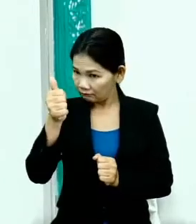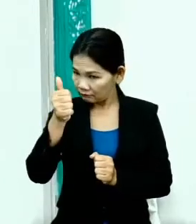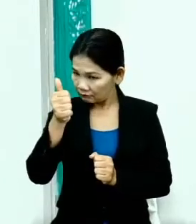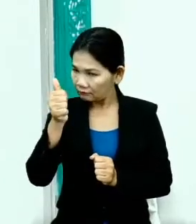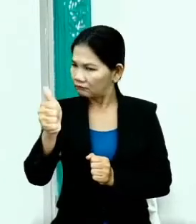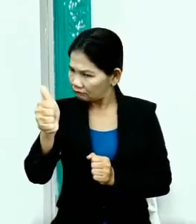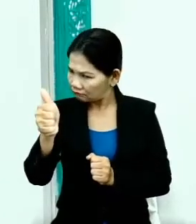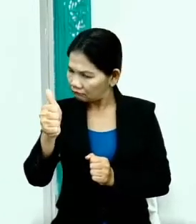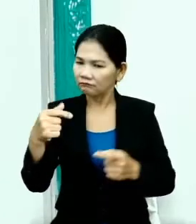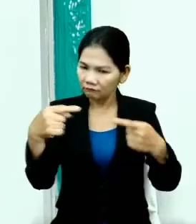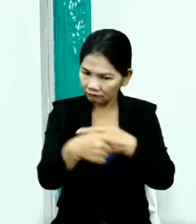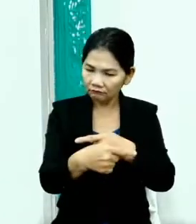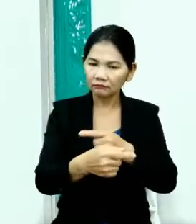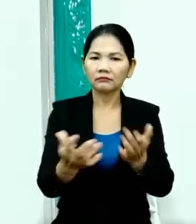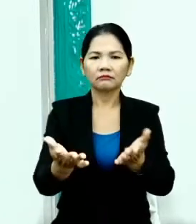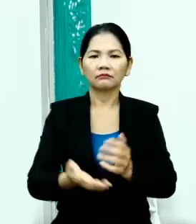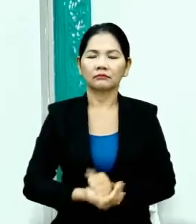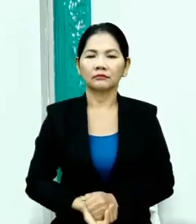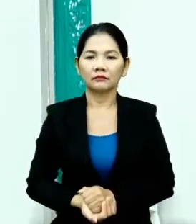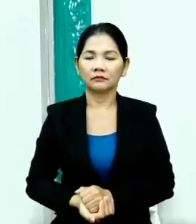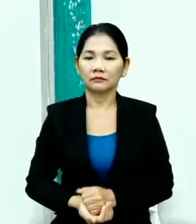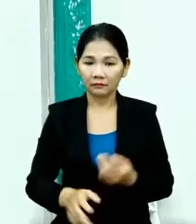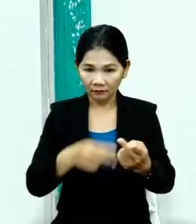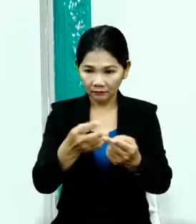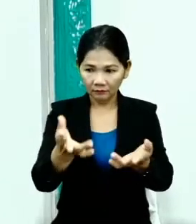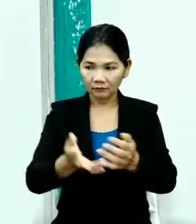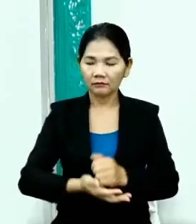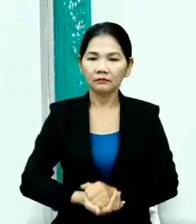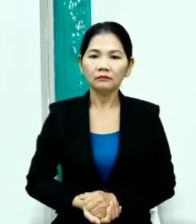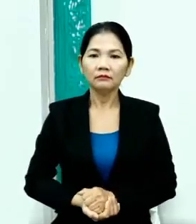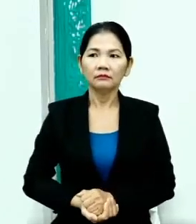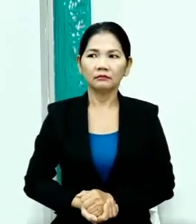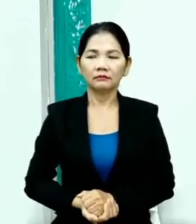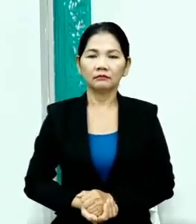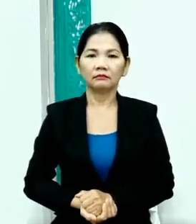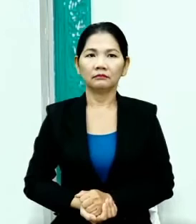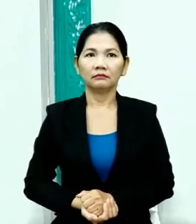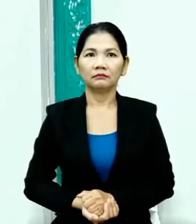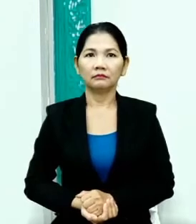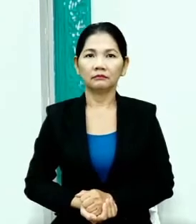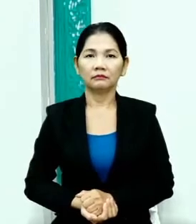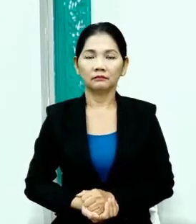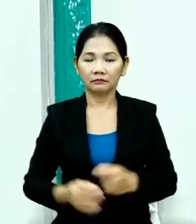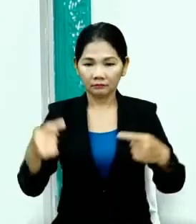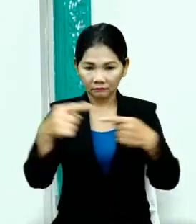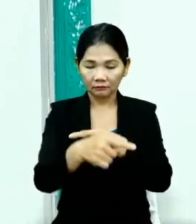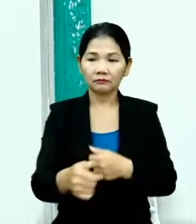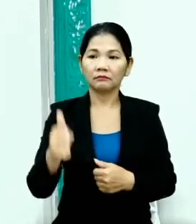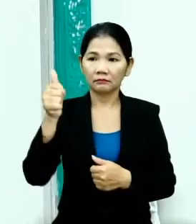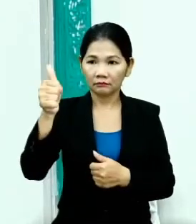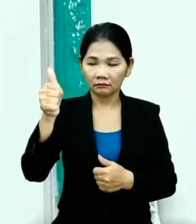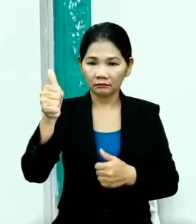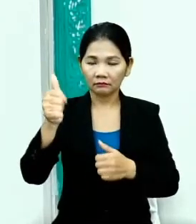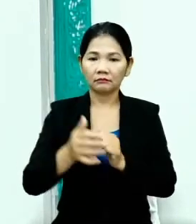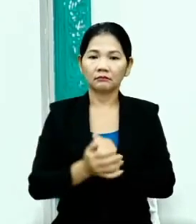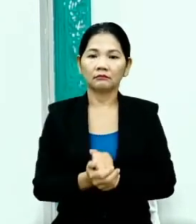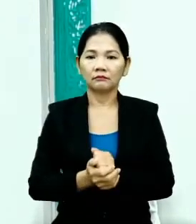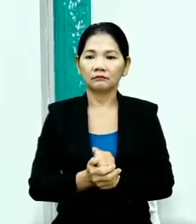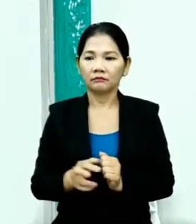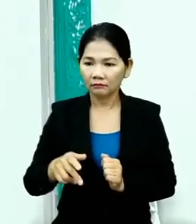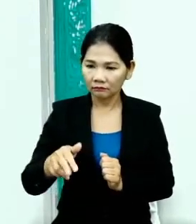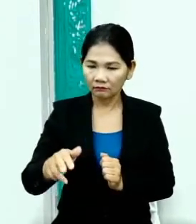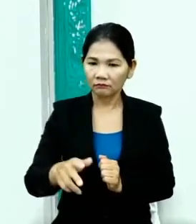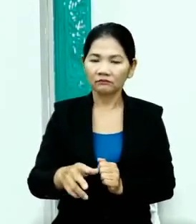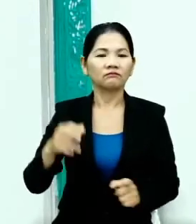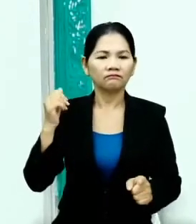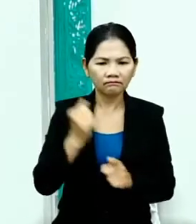cất ta chay được ăn nè, chả tôi biển bờ lõ cứ ba từ lo riêng